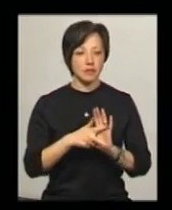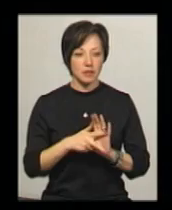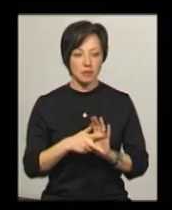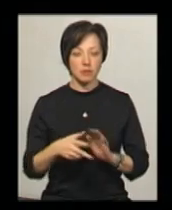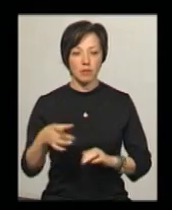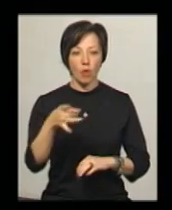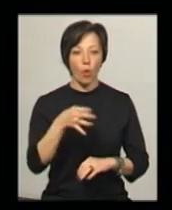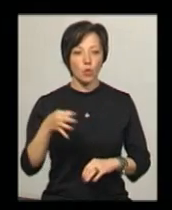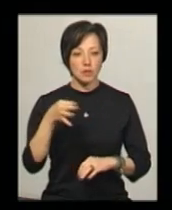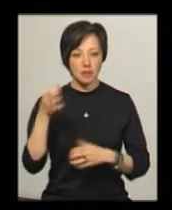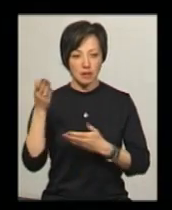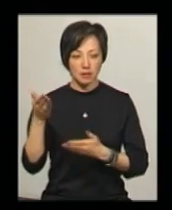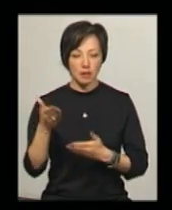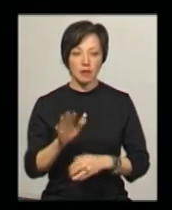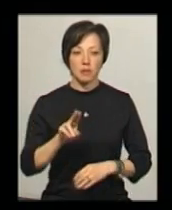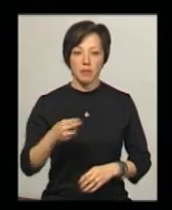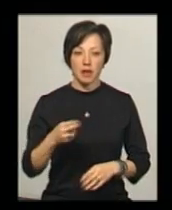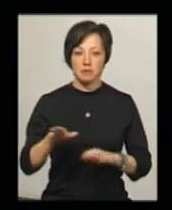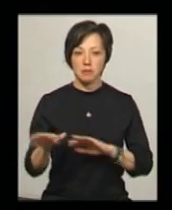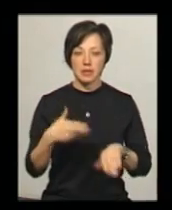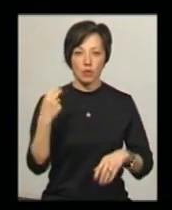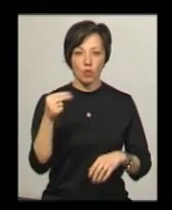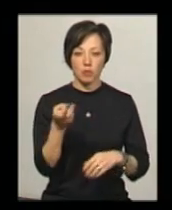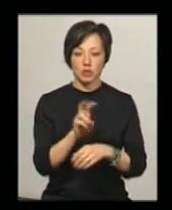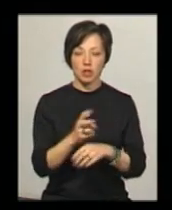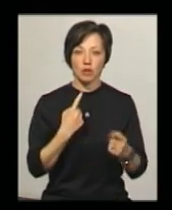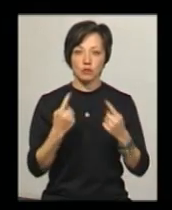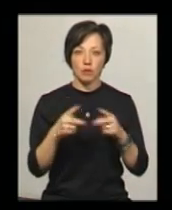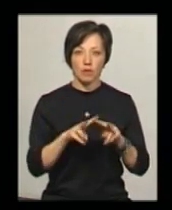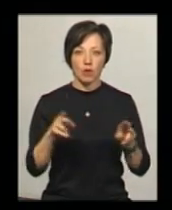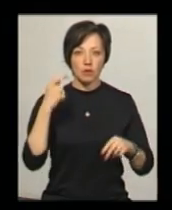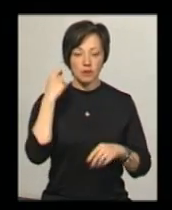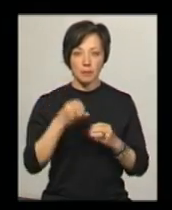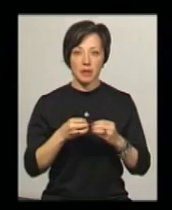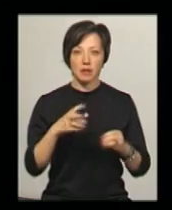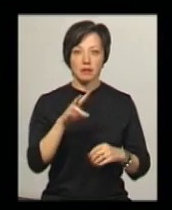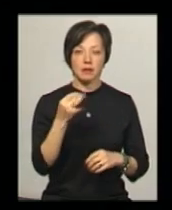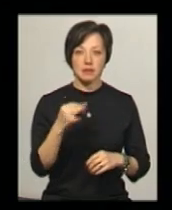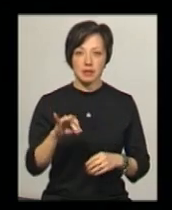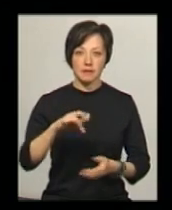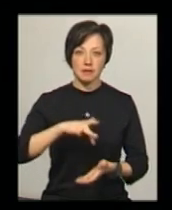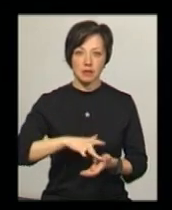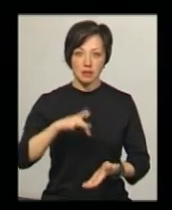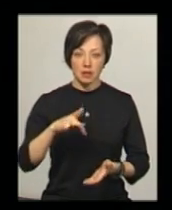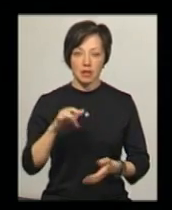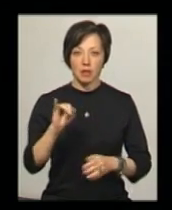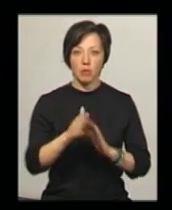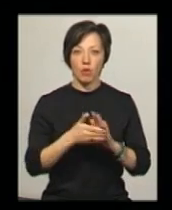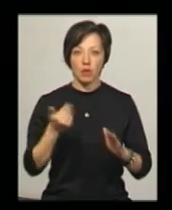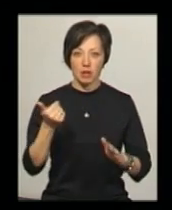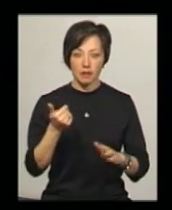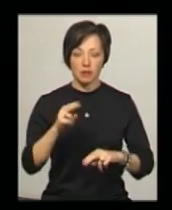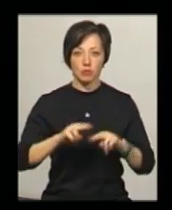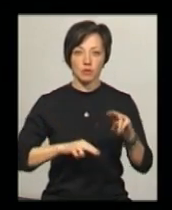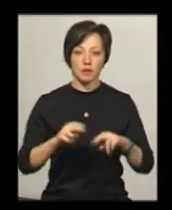що в мікрорайоні Озерна у п'ятницю після уроків прийшли на розмову до ровесниці з 15-го ліцею в Середмісті та покликали її на